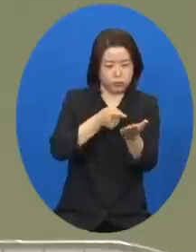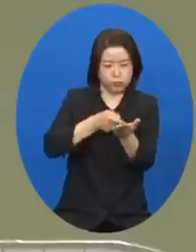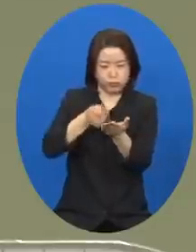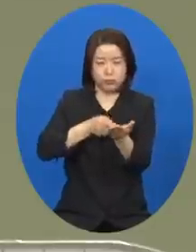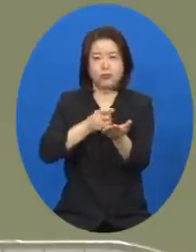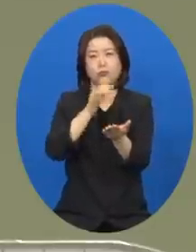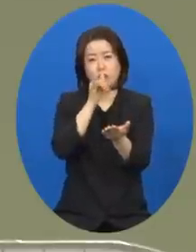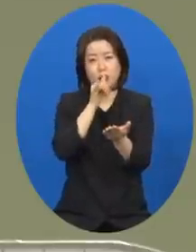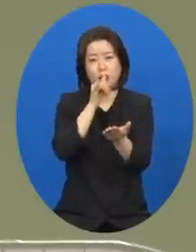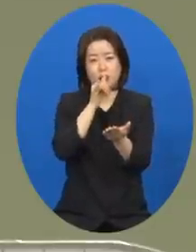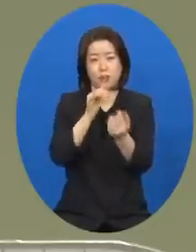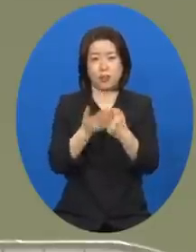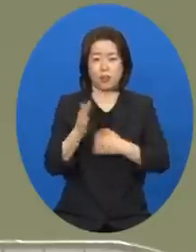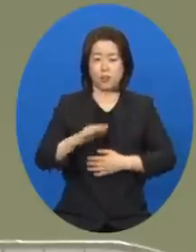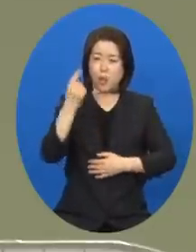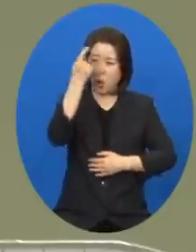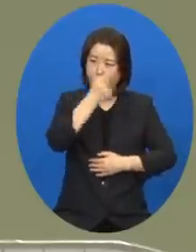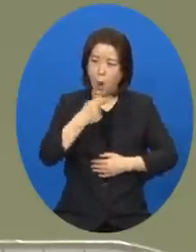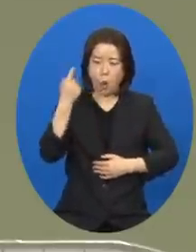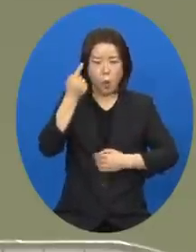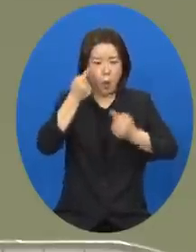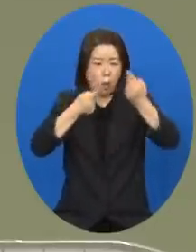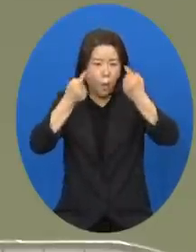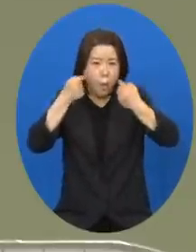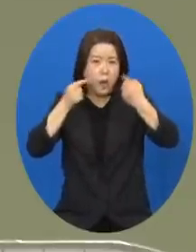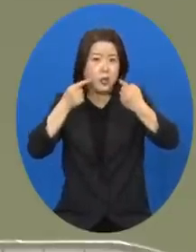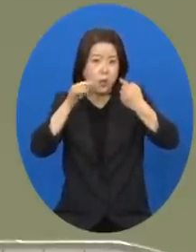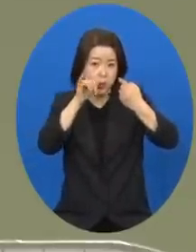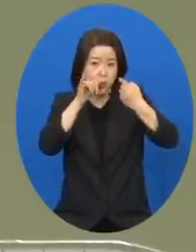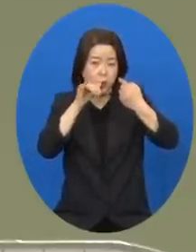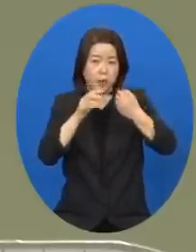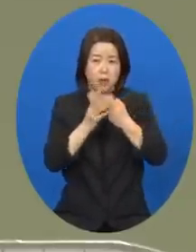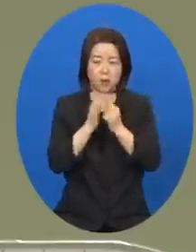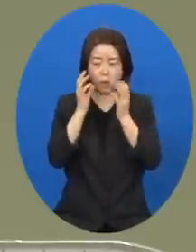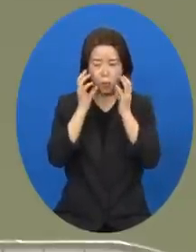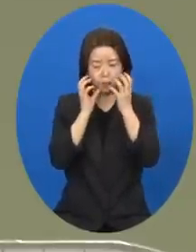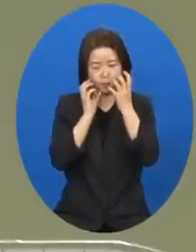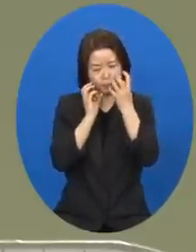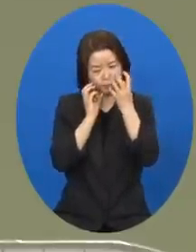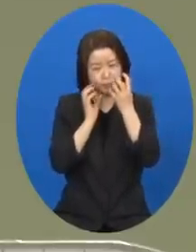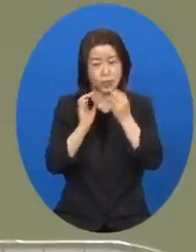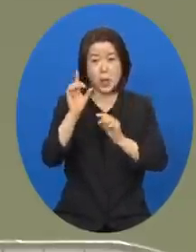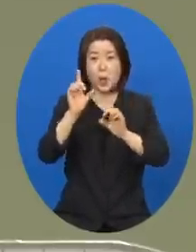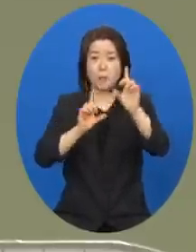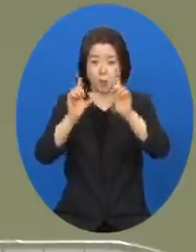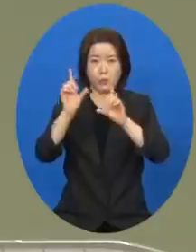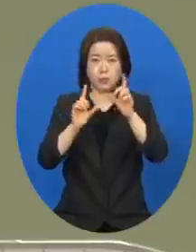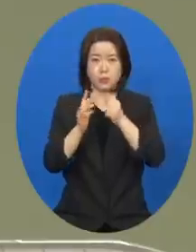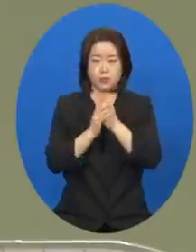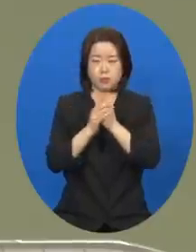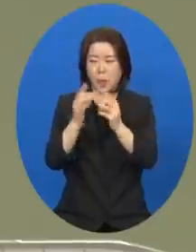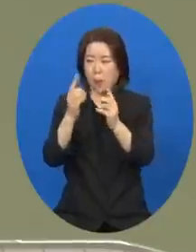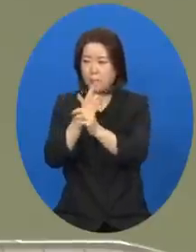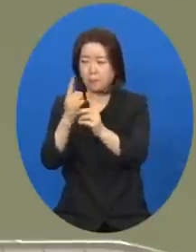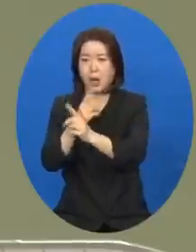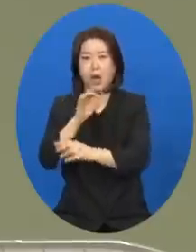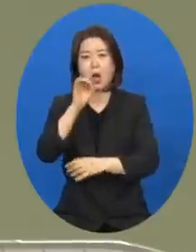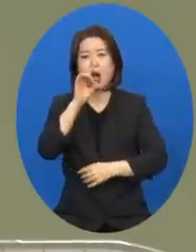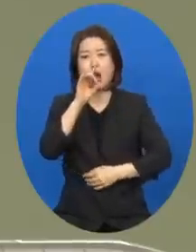했는데 이 얼굴에 난 상처 그리고 얼굴이 찌그러진 이 외양이 고쳐지지 않는